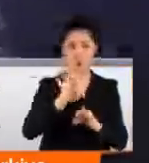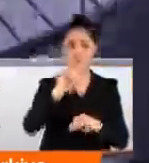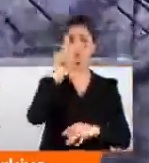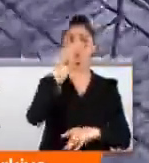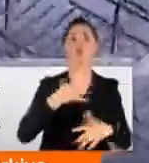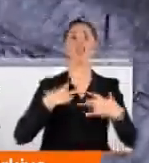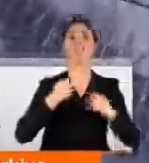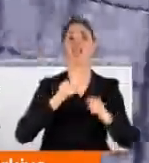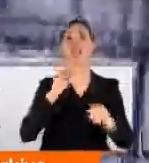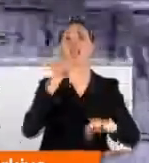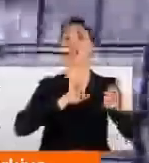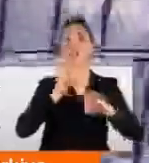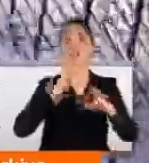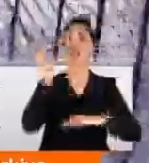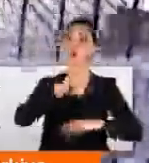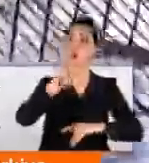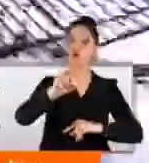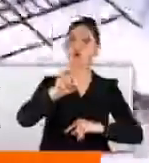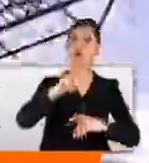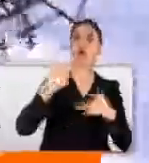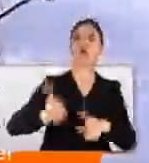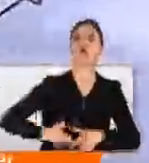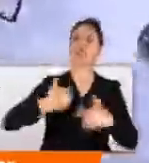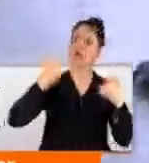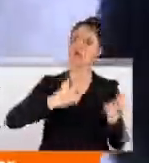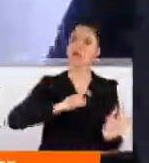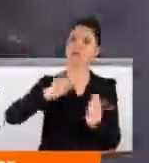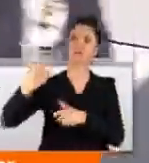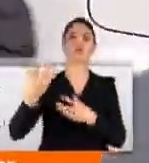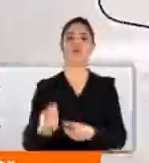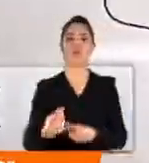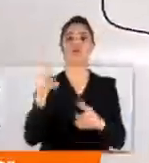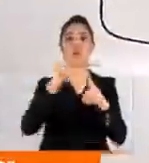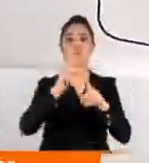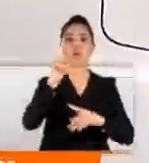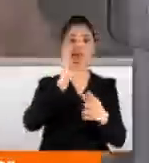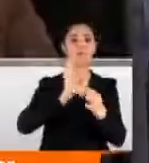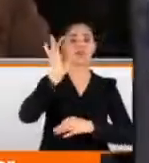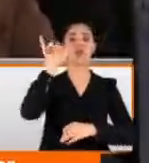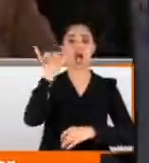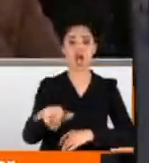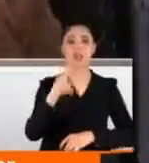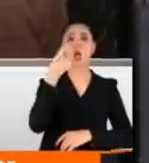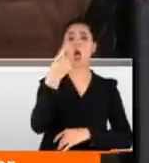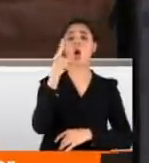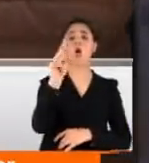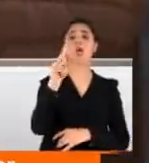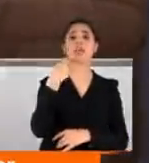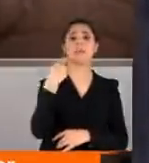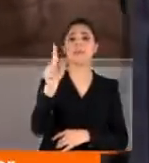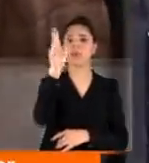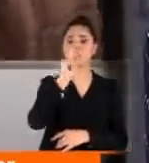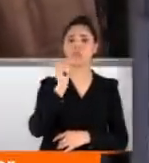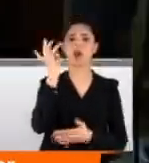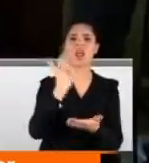sağlık kontrolünden geçirilecekler. Ardından da güvenli bir yere götürülecekler. Polis bir kişi hakkında 12.308 lira